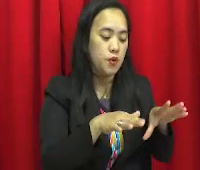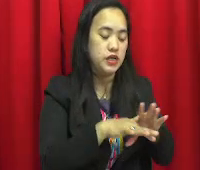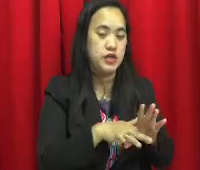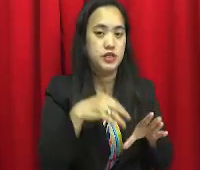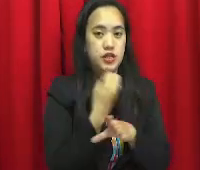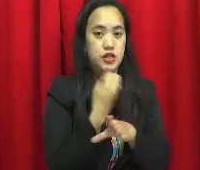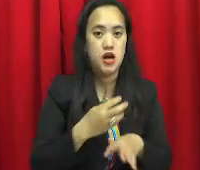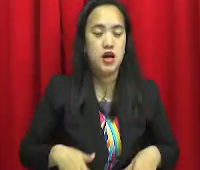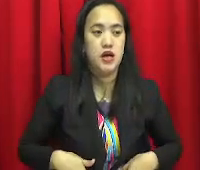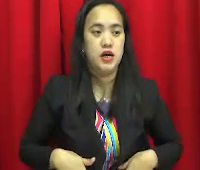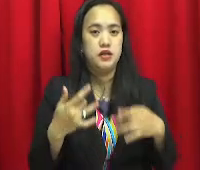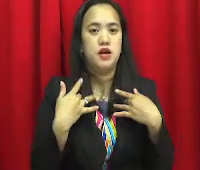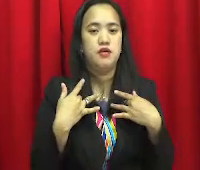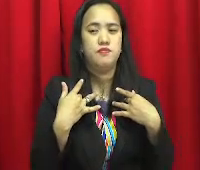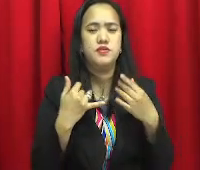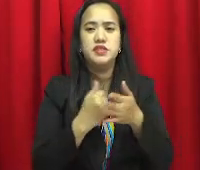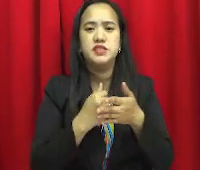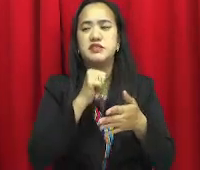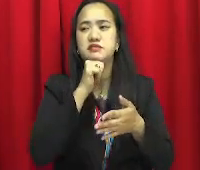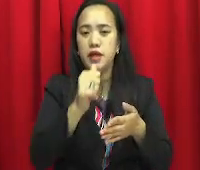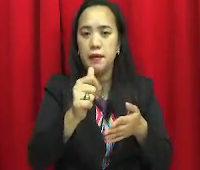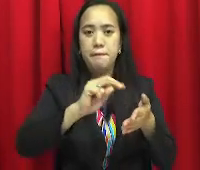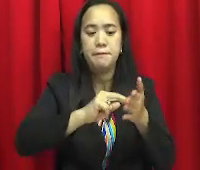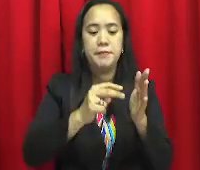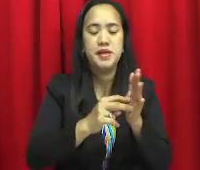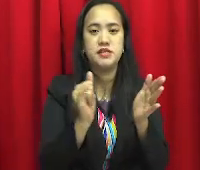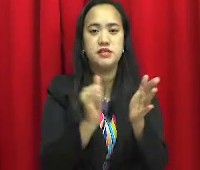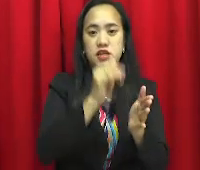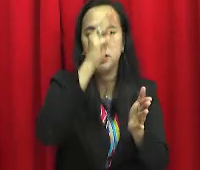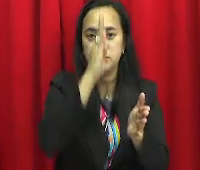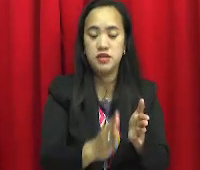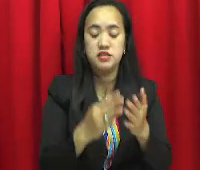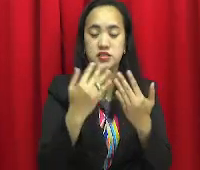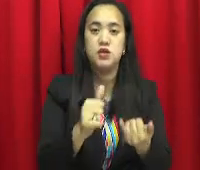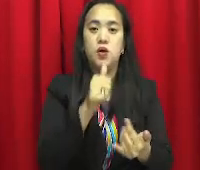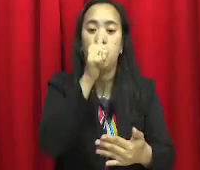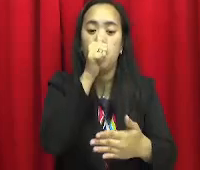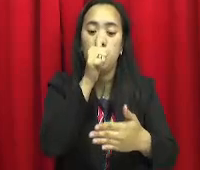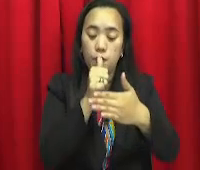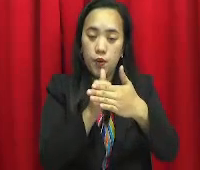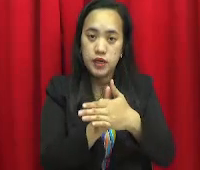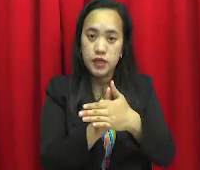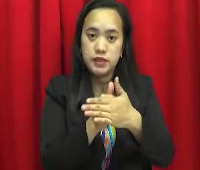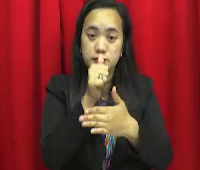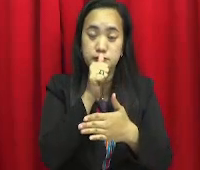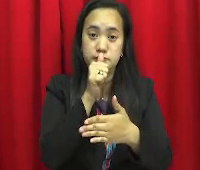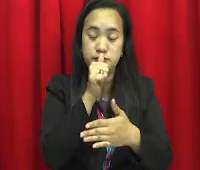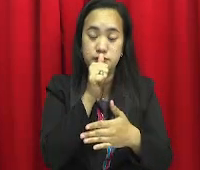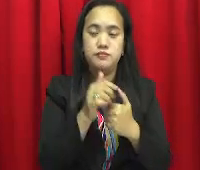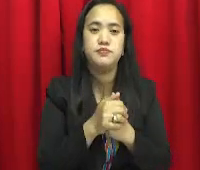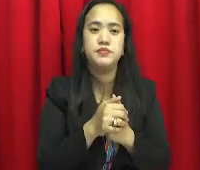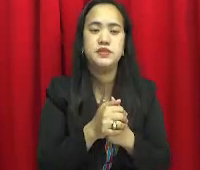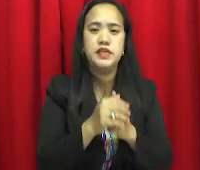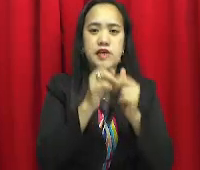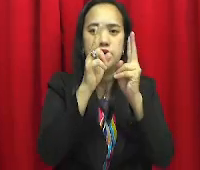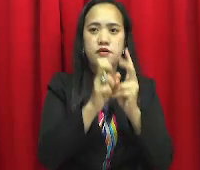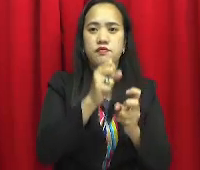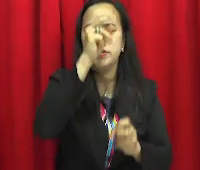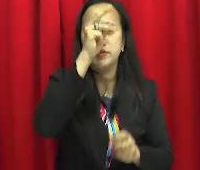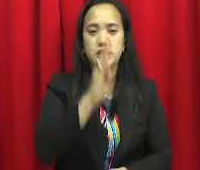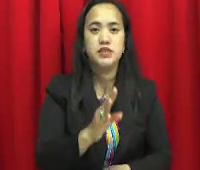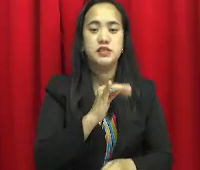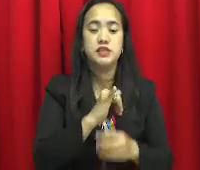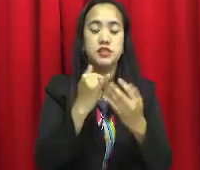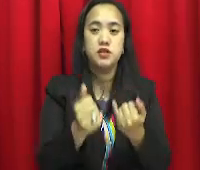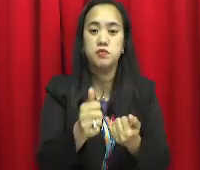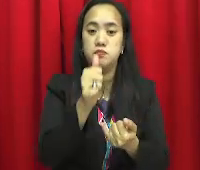Diyos, ibig sabihin walang ginagawa ang Diyos. No? Tandaan nyo, ang Diyos, kahit na po siya tahimik, kahit hindi mo siya